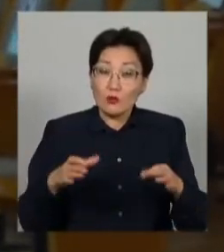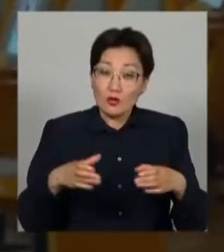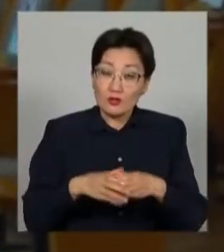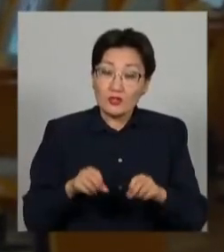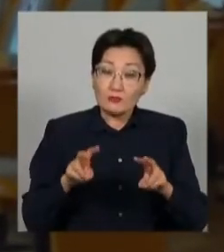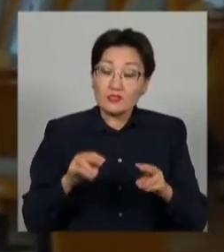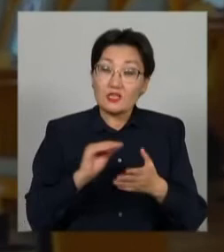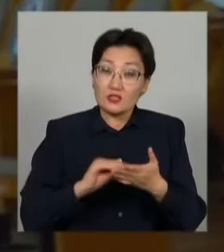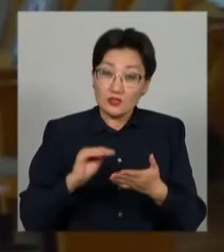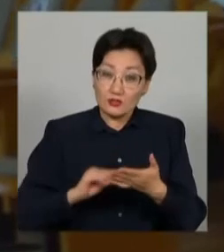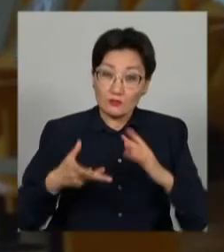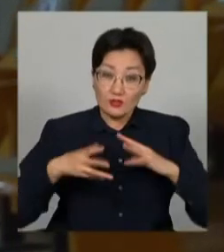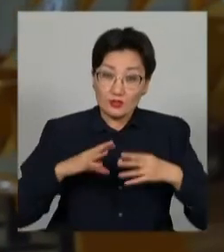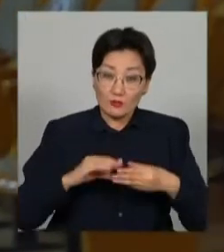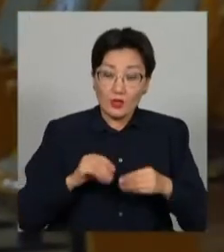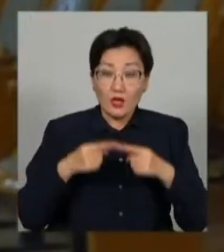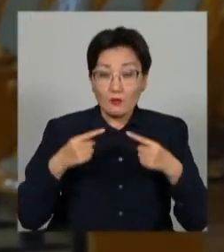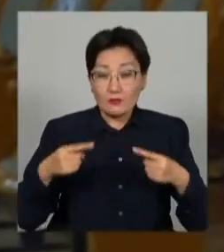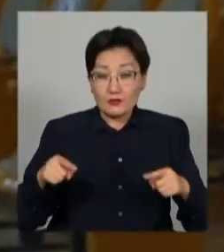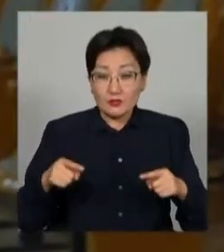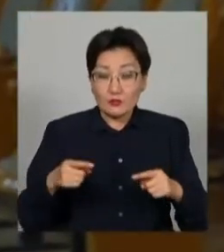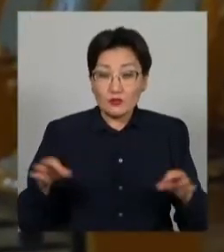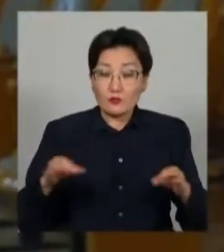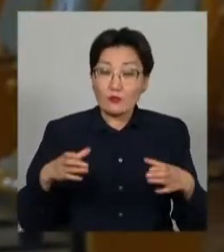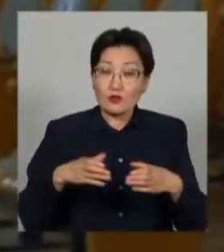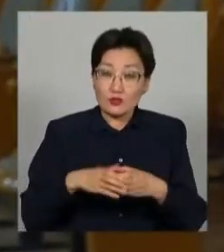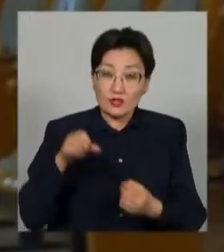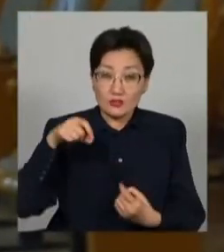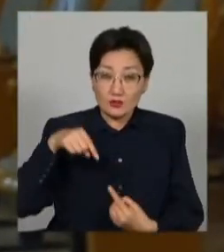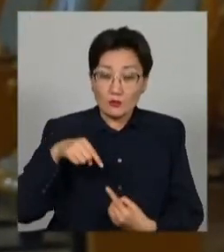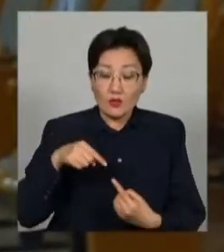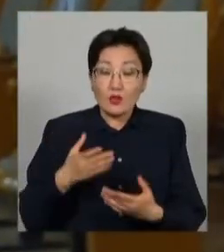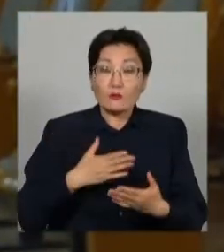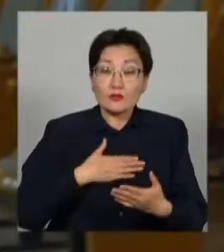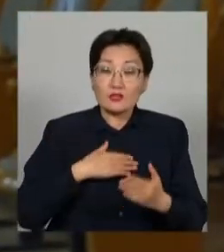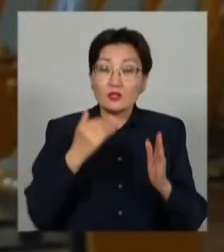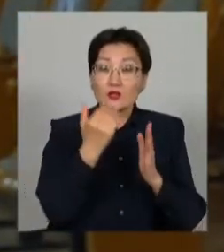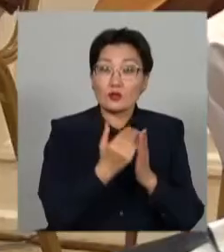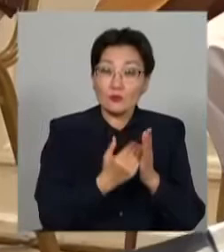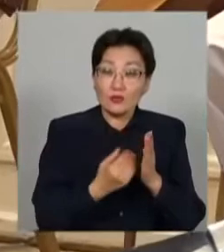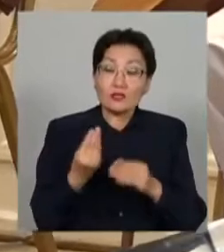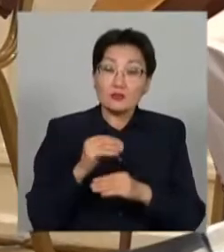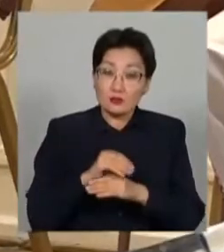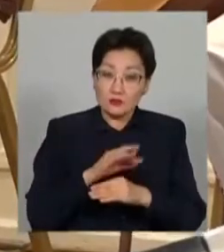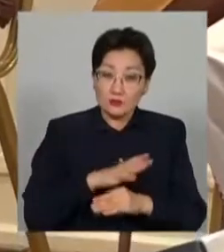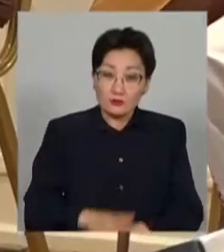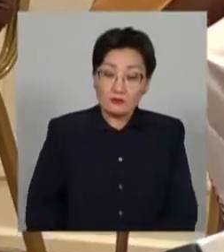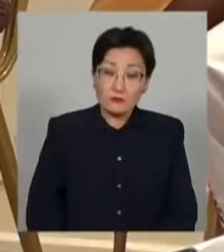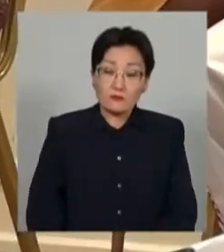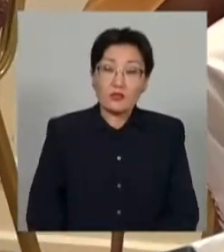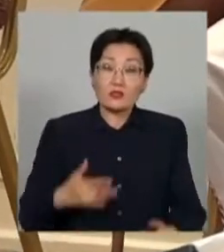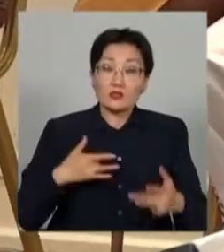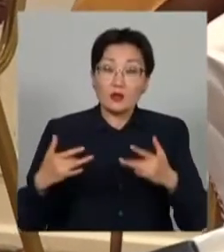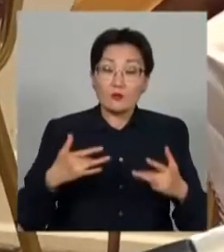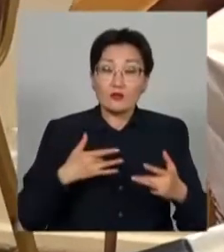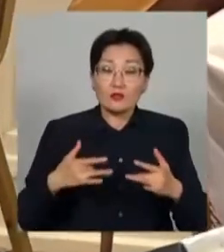жазып жалпы басқа шығармаларын осы оркестр лайықтап сөйтіп біздің репертуарды кеңейтті. Концерттің